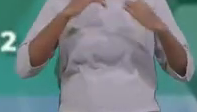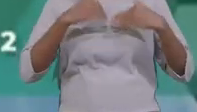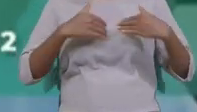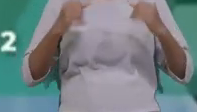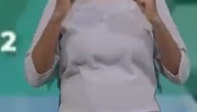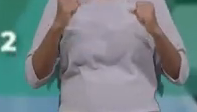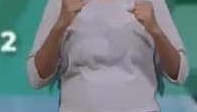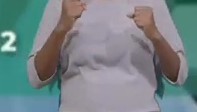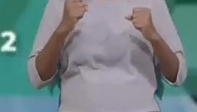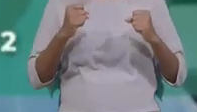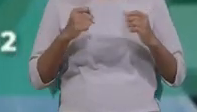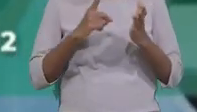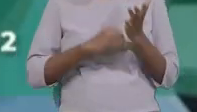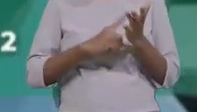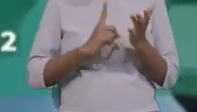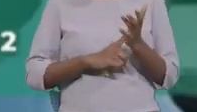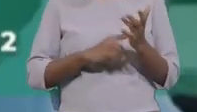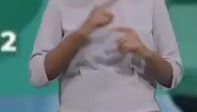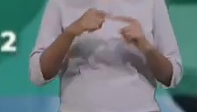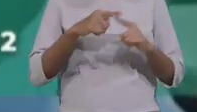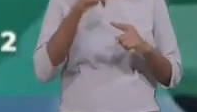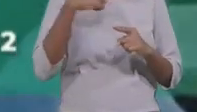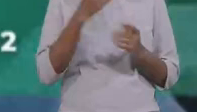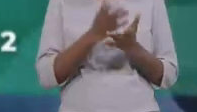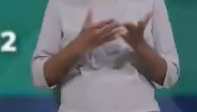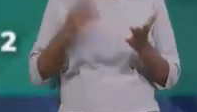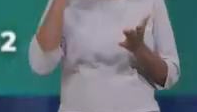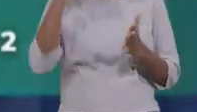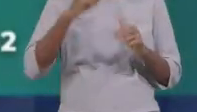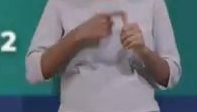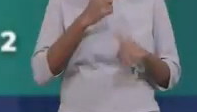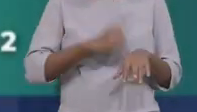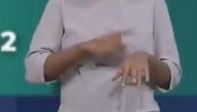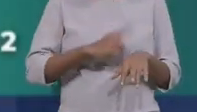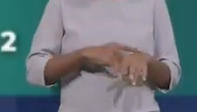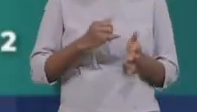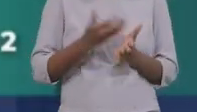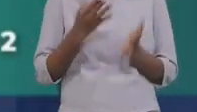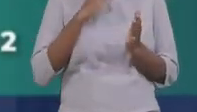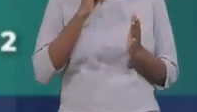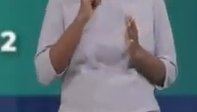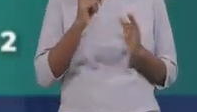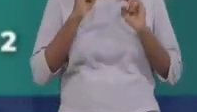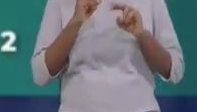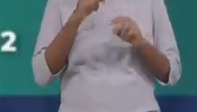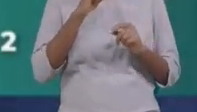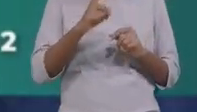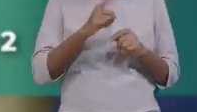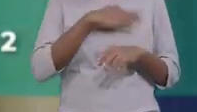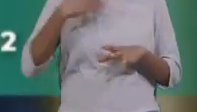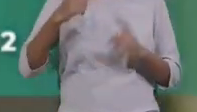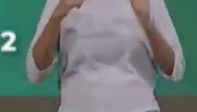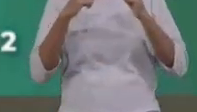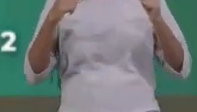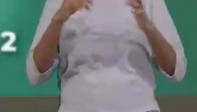la puissance. Parfois, quand vous dites quelque chose pour la première fois, ça peut ne pas sembler